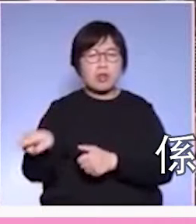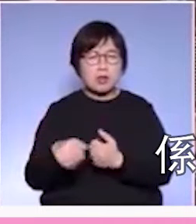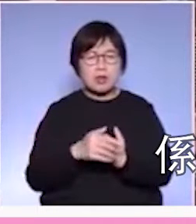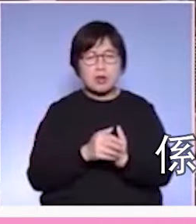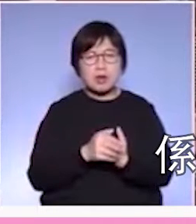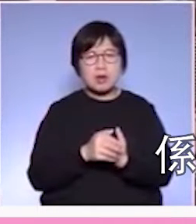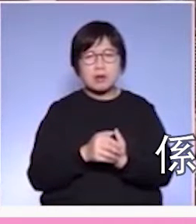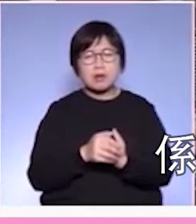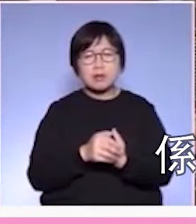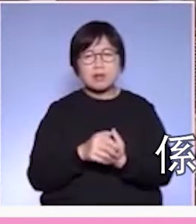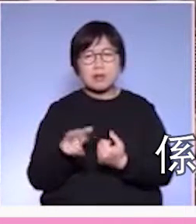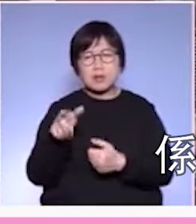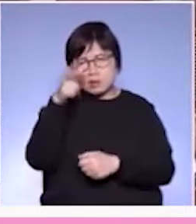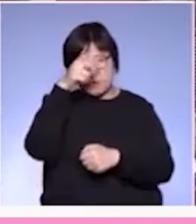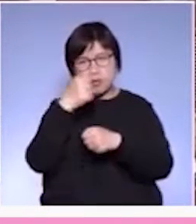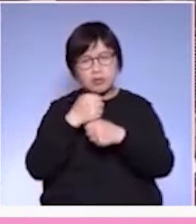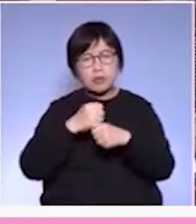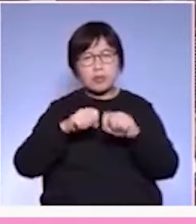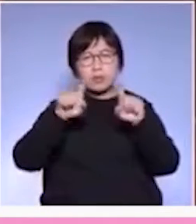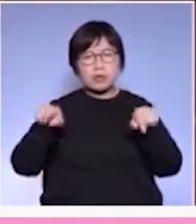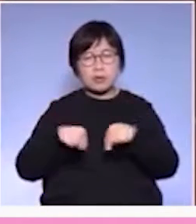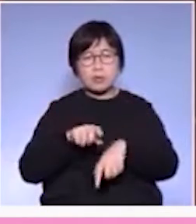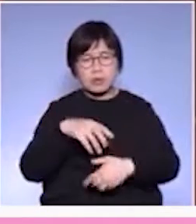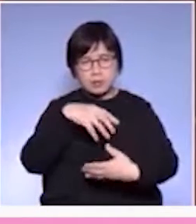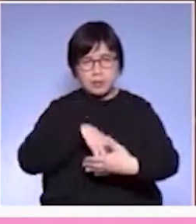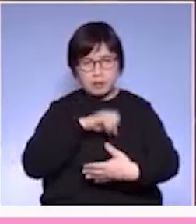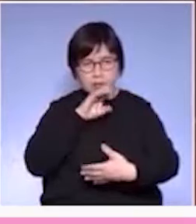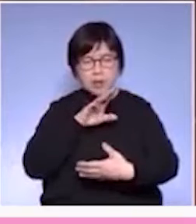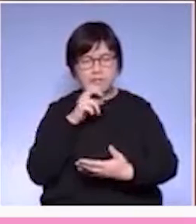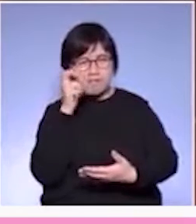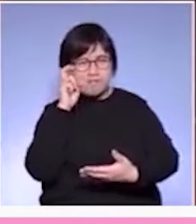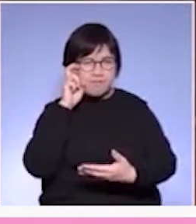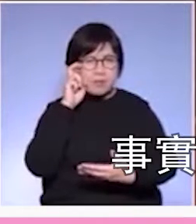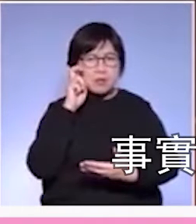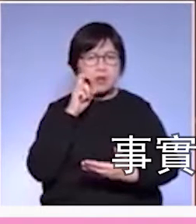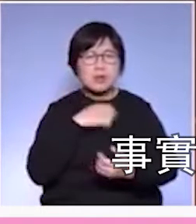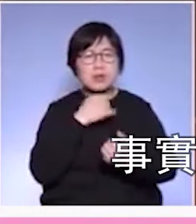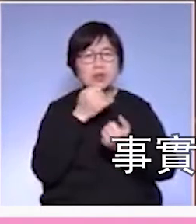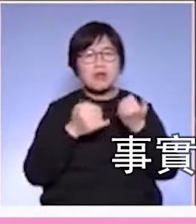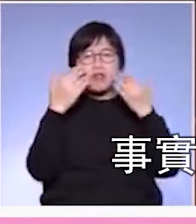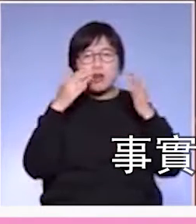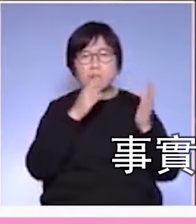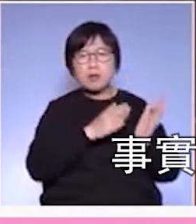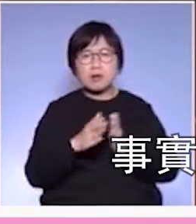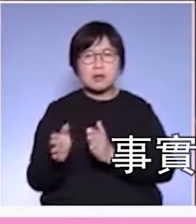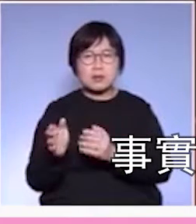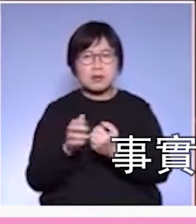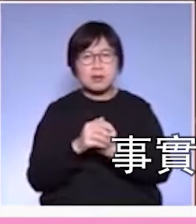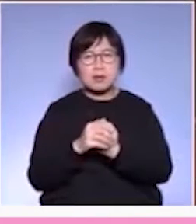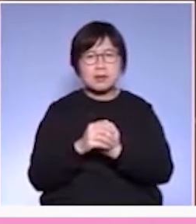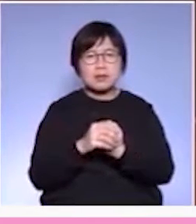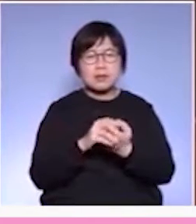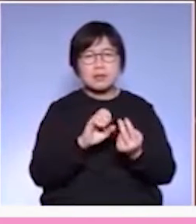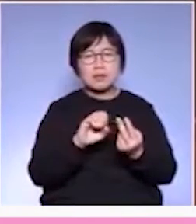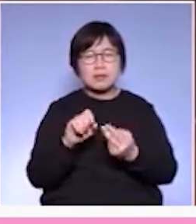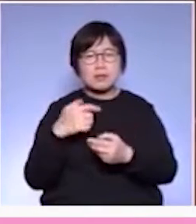喺你嘅施政報告裏面咧，你係提到會檢討產假嘅安排。事實上咧，喺2000年國際勞工